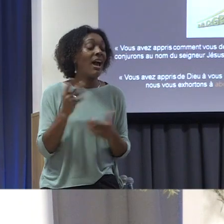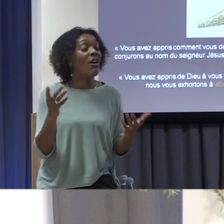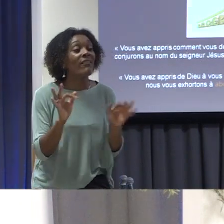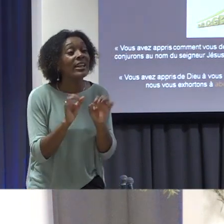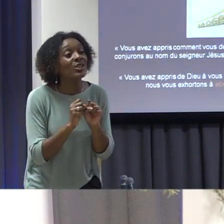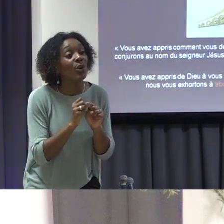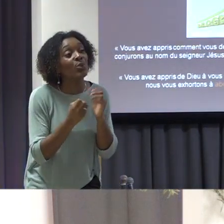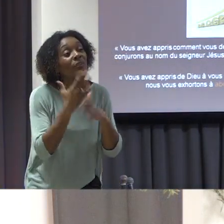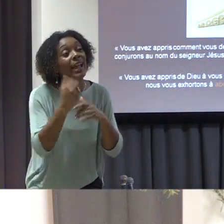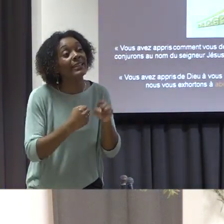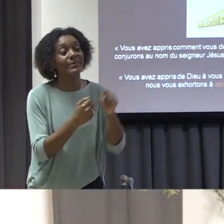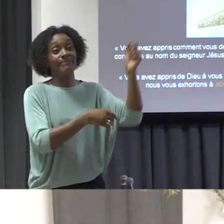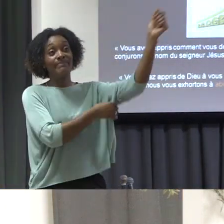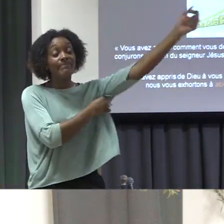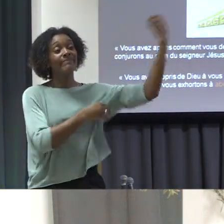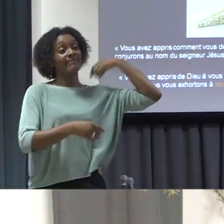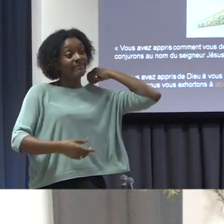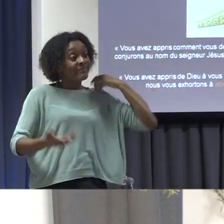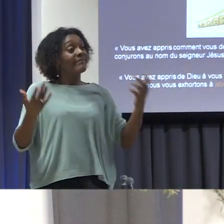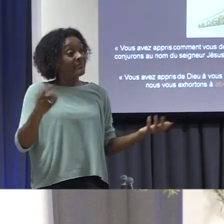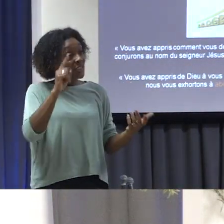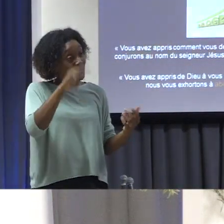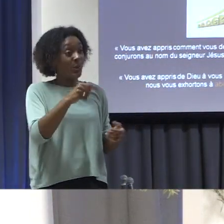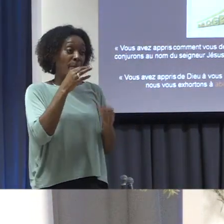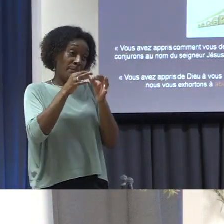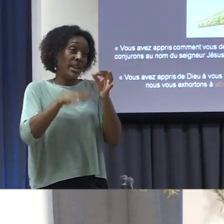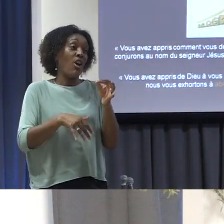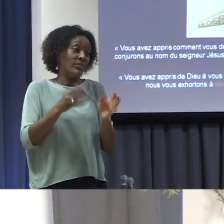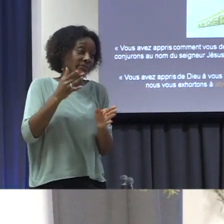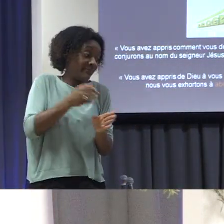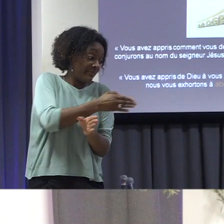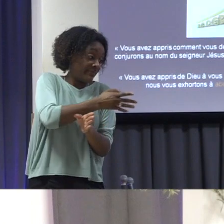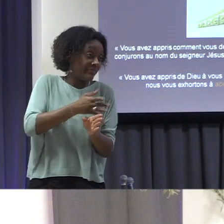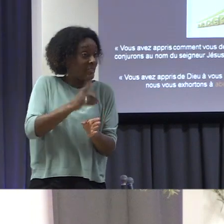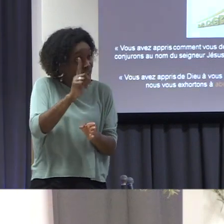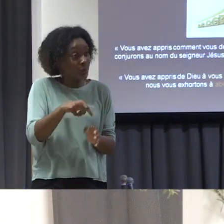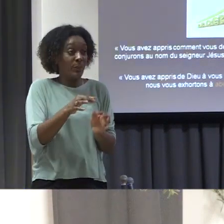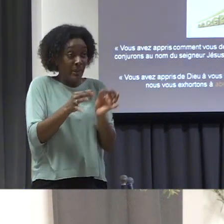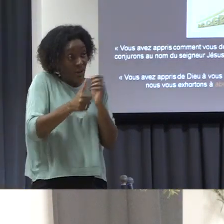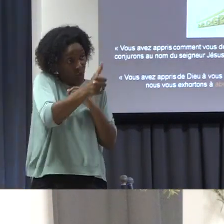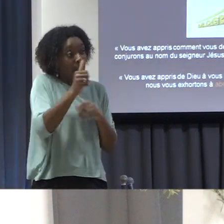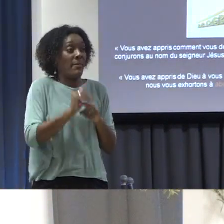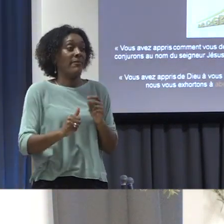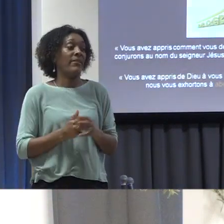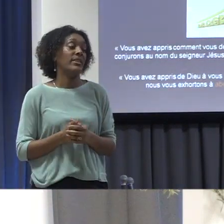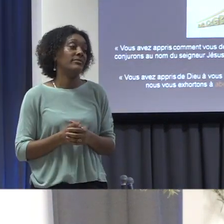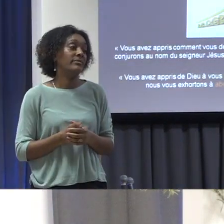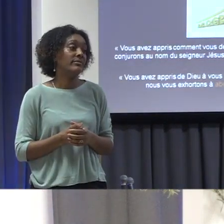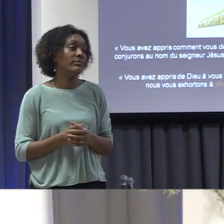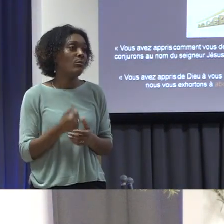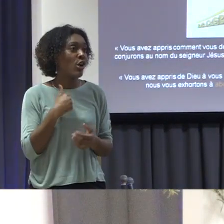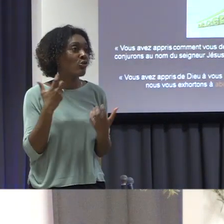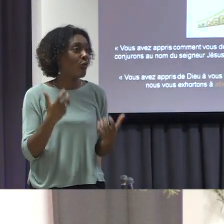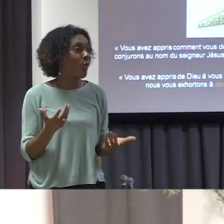On peut faire un bilan. Faites le bilan, regardez où vous en êtes. Au vu de ce que nous avons vu, moi j'aimerais bien qu'on puisse dire que nous